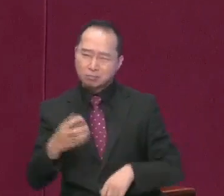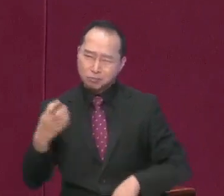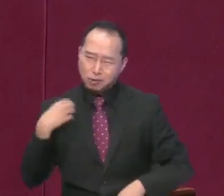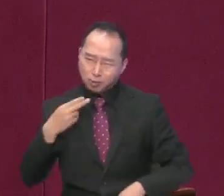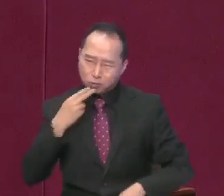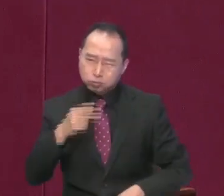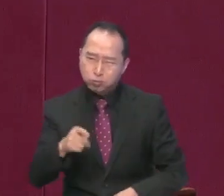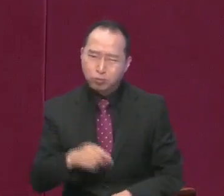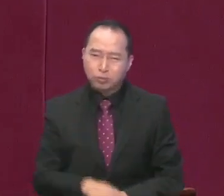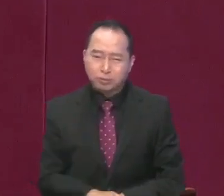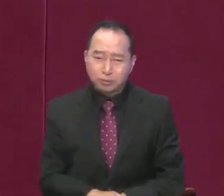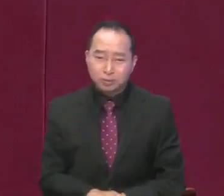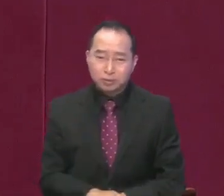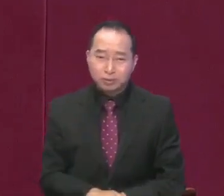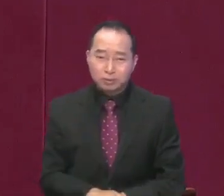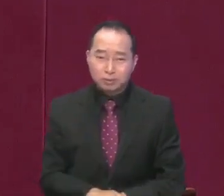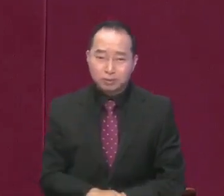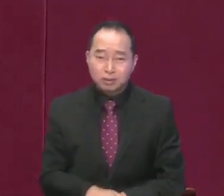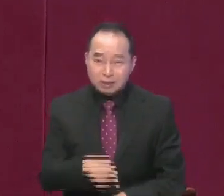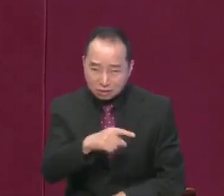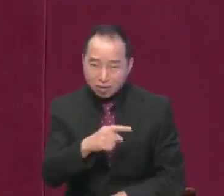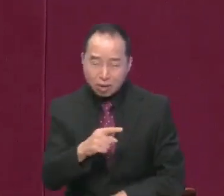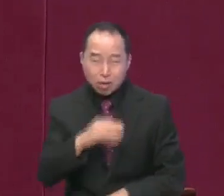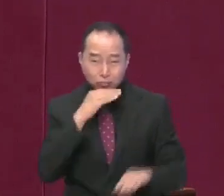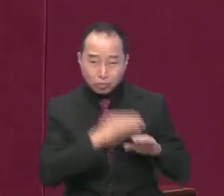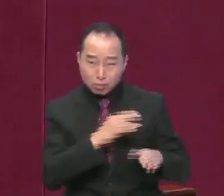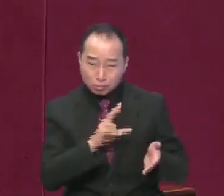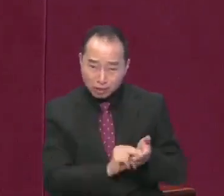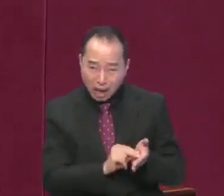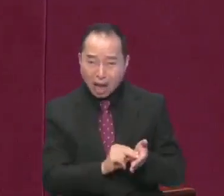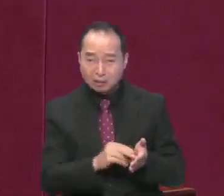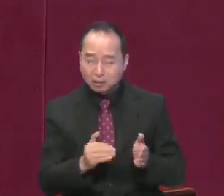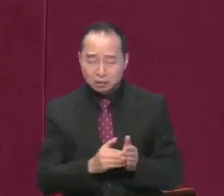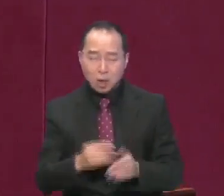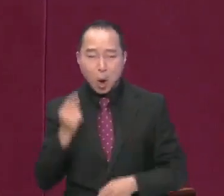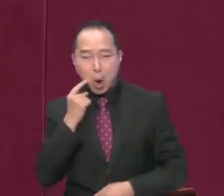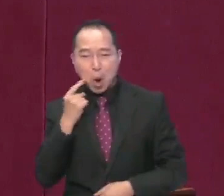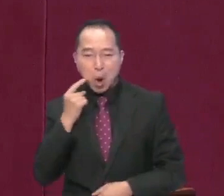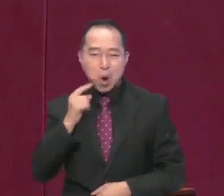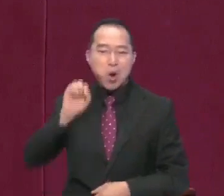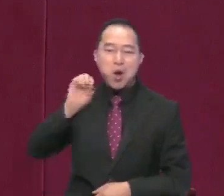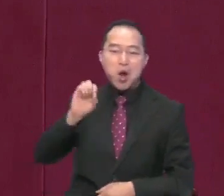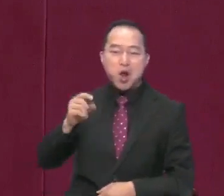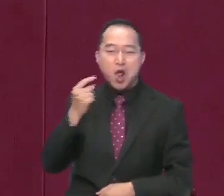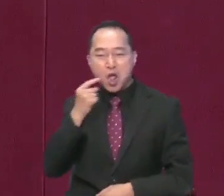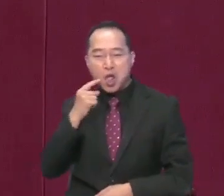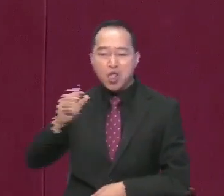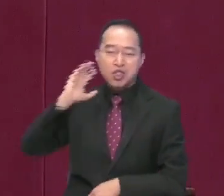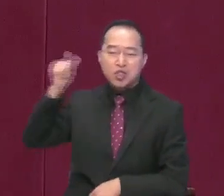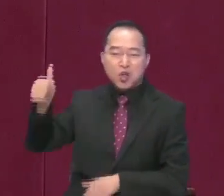민족의 문제에 대해서까지 거짓을 서슴없이 말하고 거짓을 토대로 대통령을 공격하는 것은